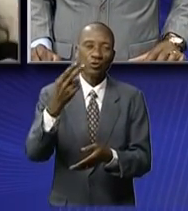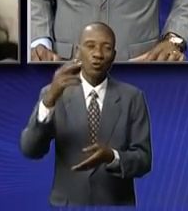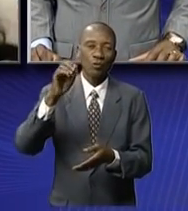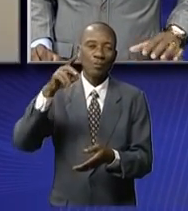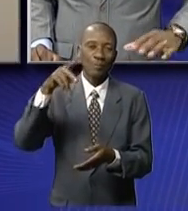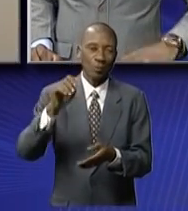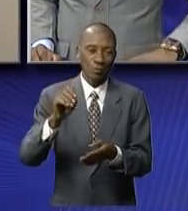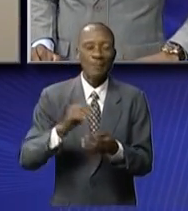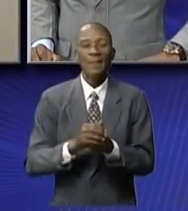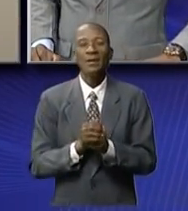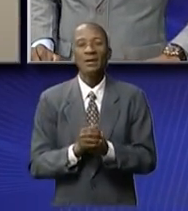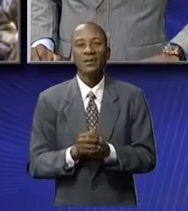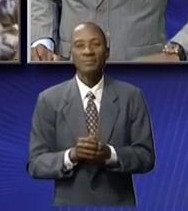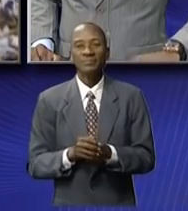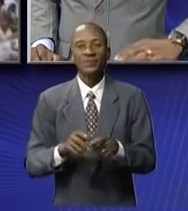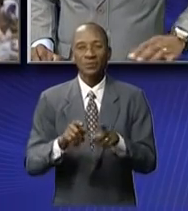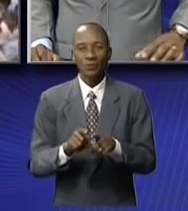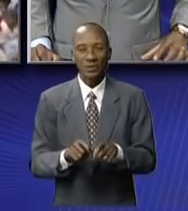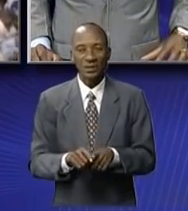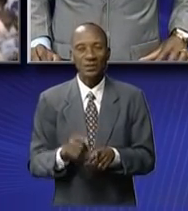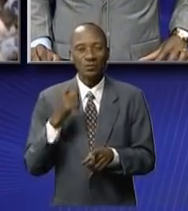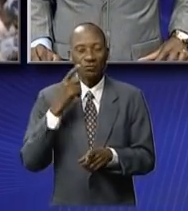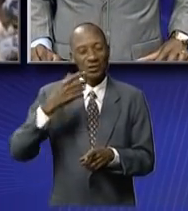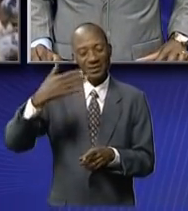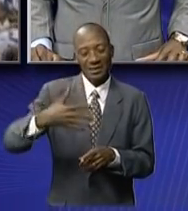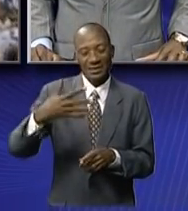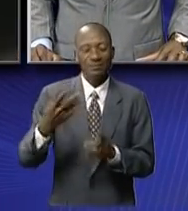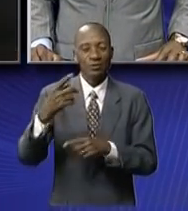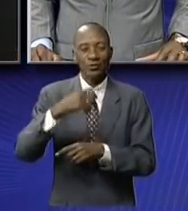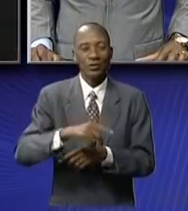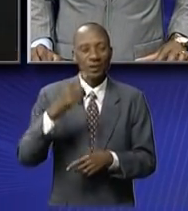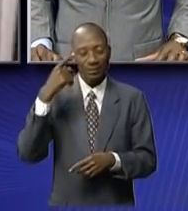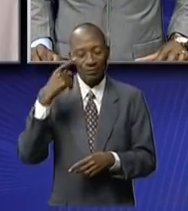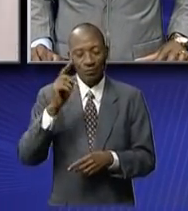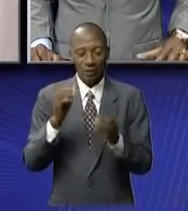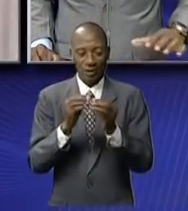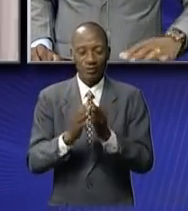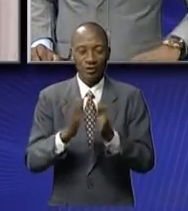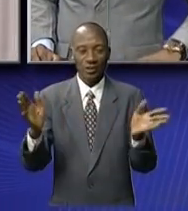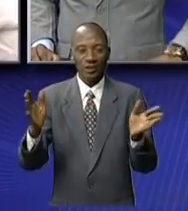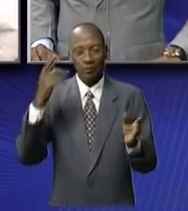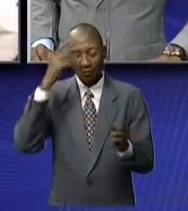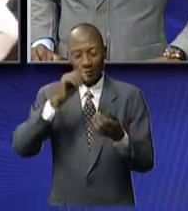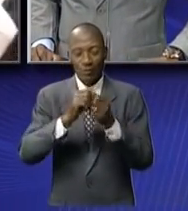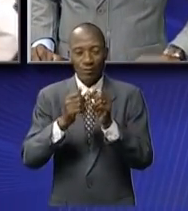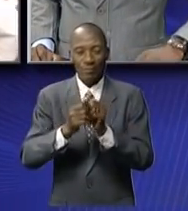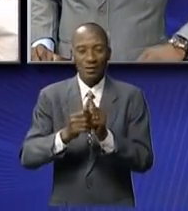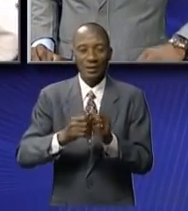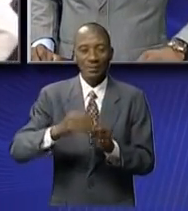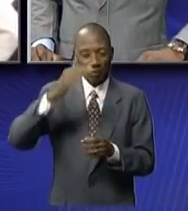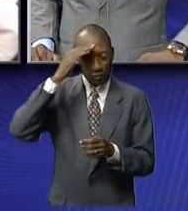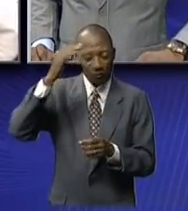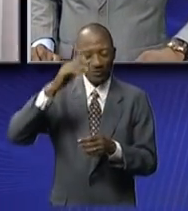suivi dans ces journaux la 3e journée des états généraux de l'enseignement supérieur et universitaire. Au 3e jour,